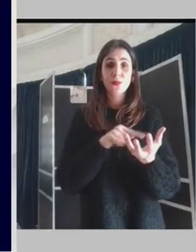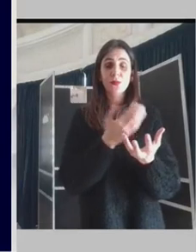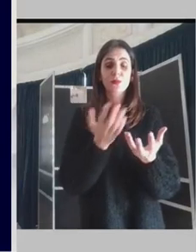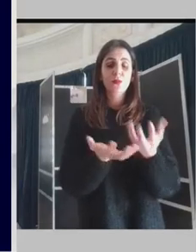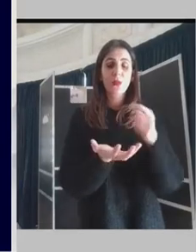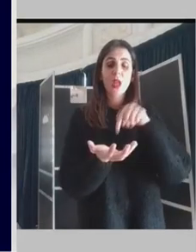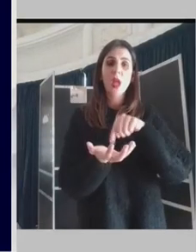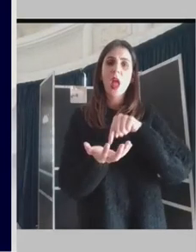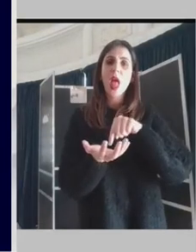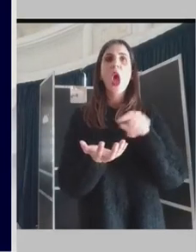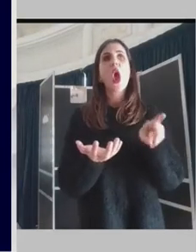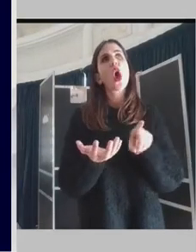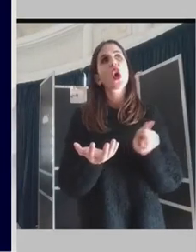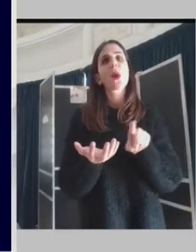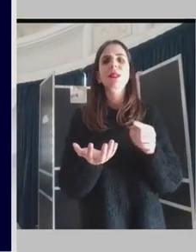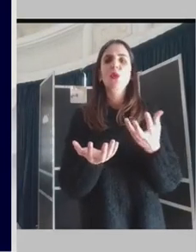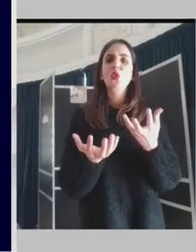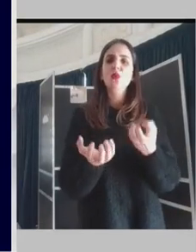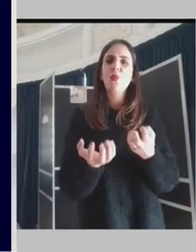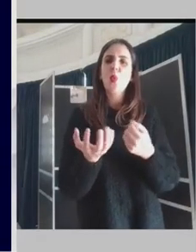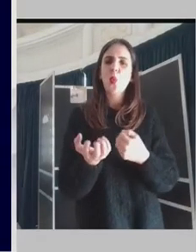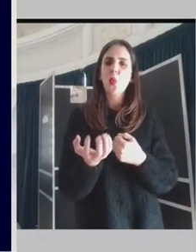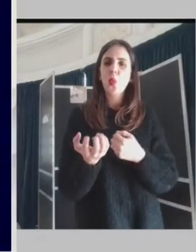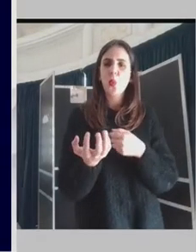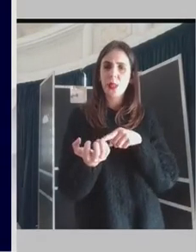spugna, risponde